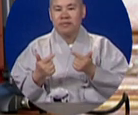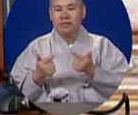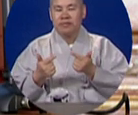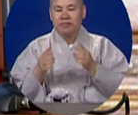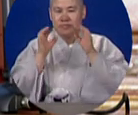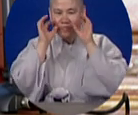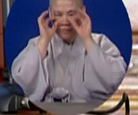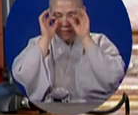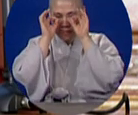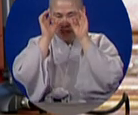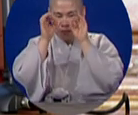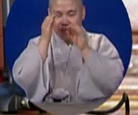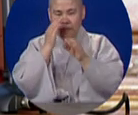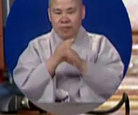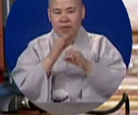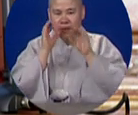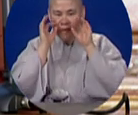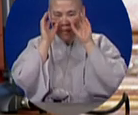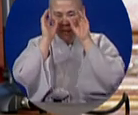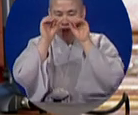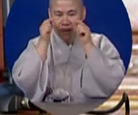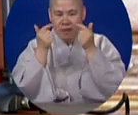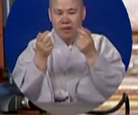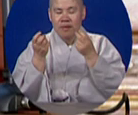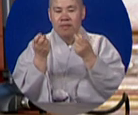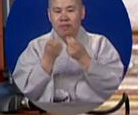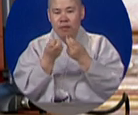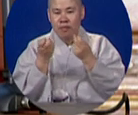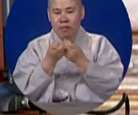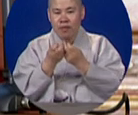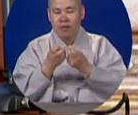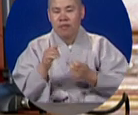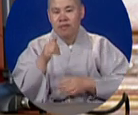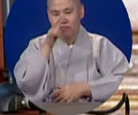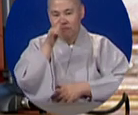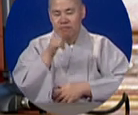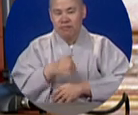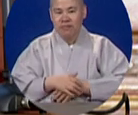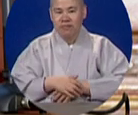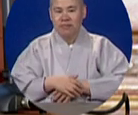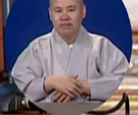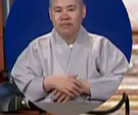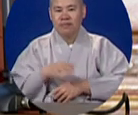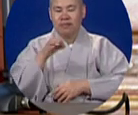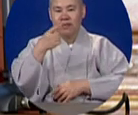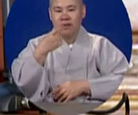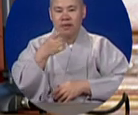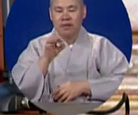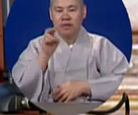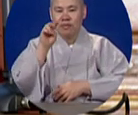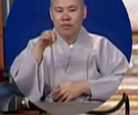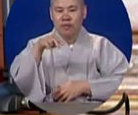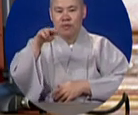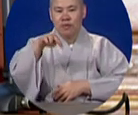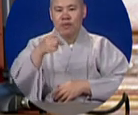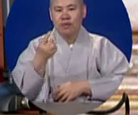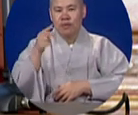보면서 안 보는 방법이 있어요 그게 응무소주의 생기심입니다